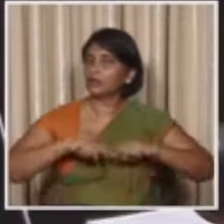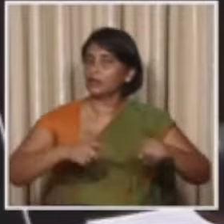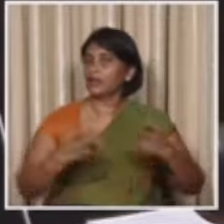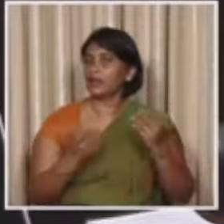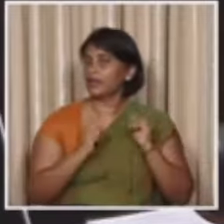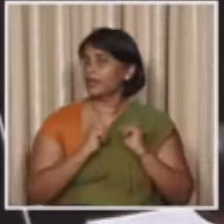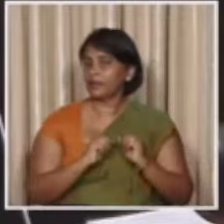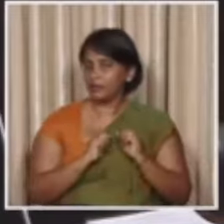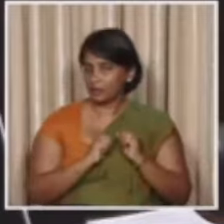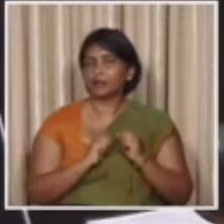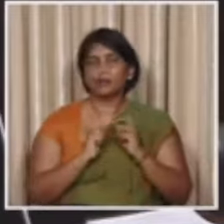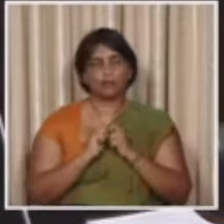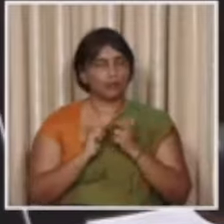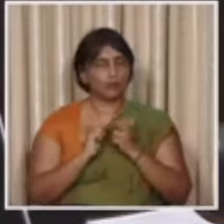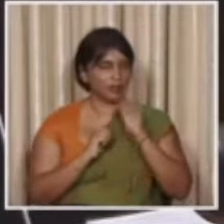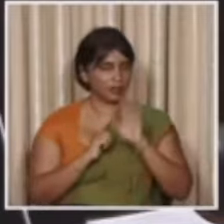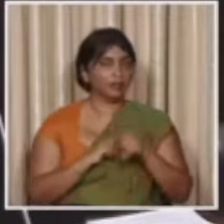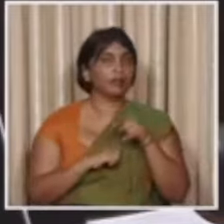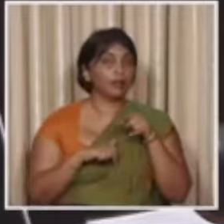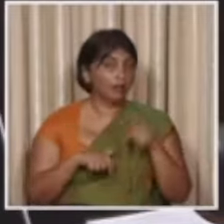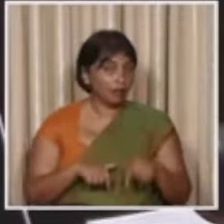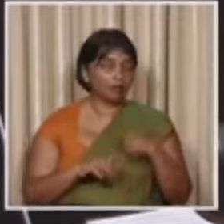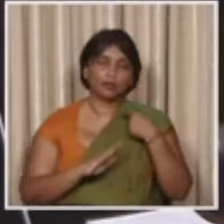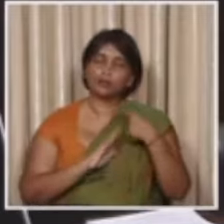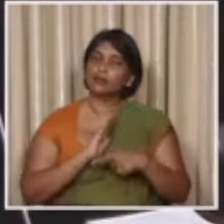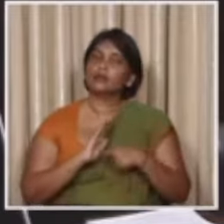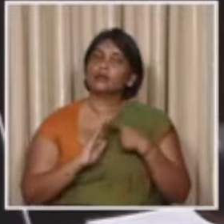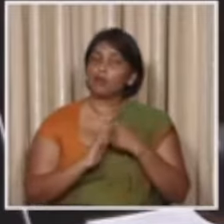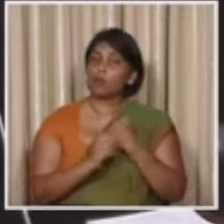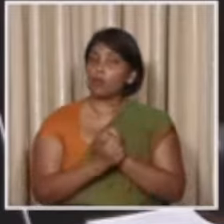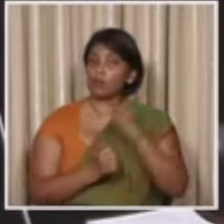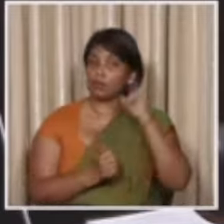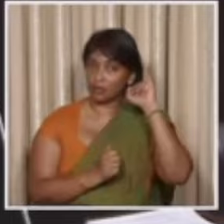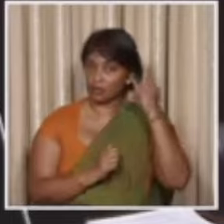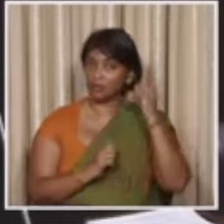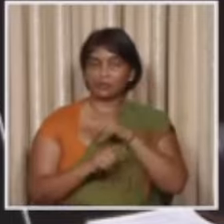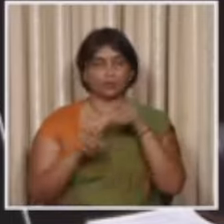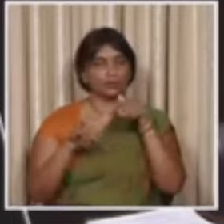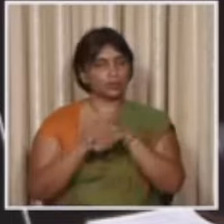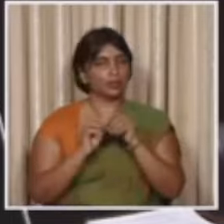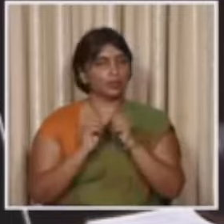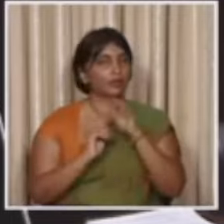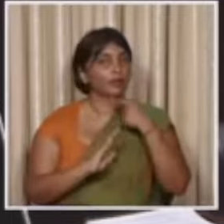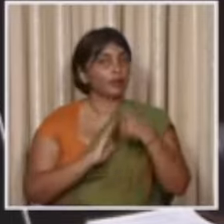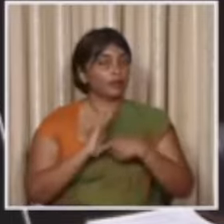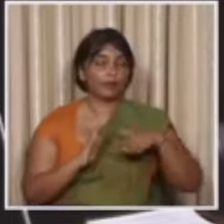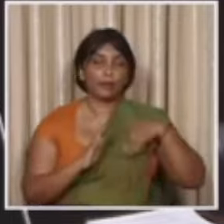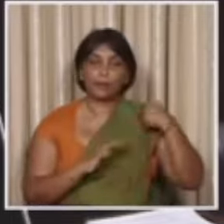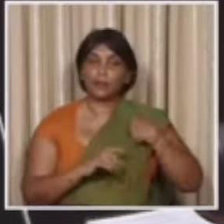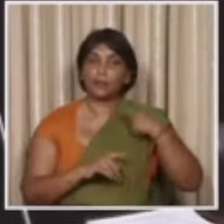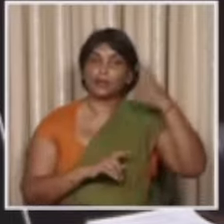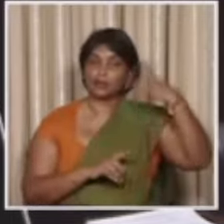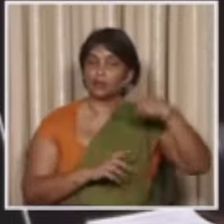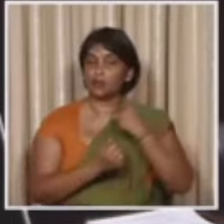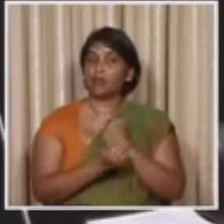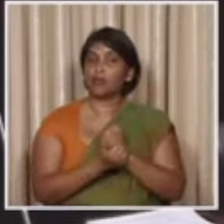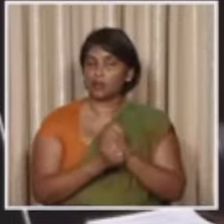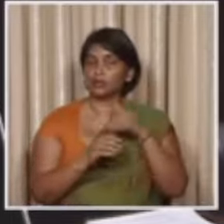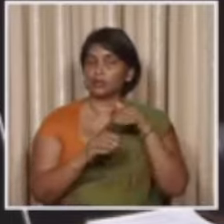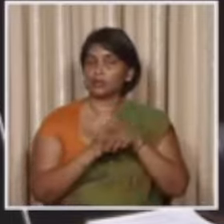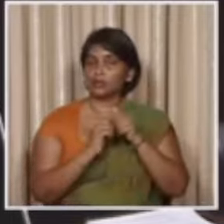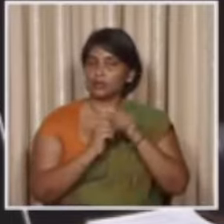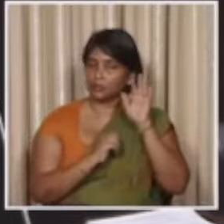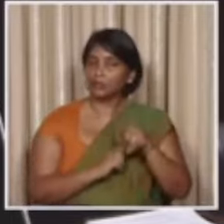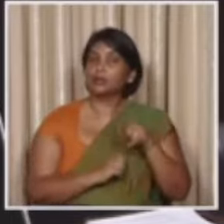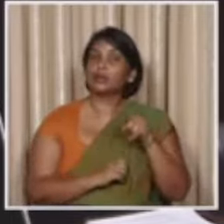නොකළේ කියන ගැටලුව තිබෙනවා. අදටත් මේ රටේ පොලිස්පති හැටියට වැඩ කරන්නේ, මේ රටේ ප්‍රධාන නියෝජ්‍ය පොලිස්පති හැටියට වැඩ